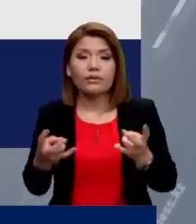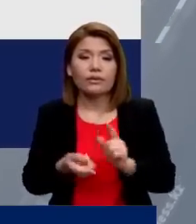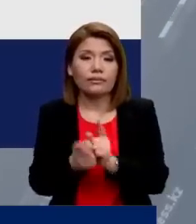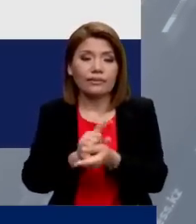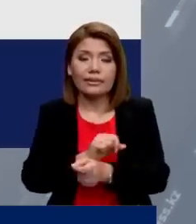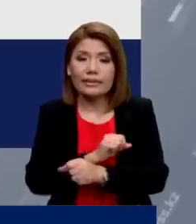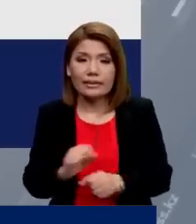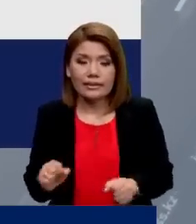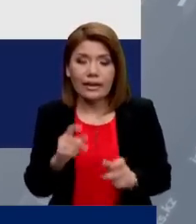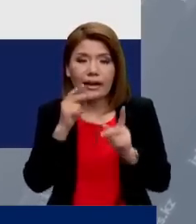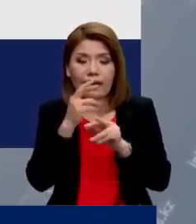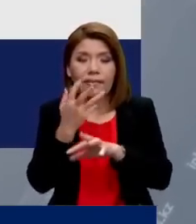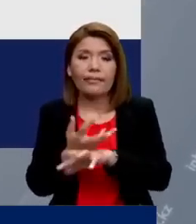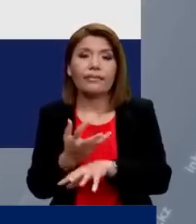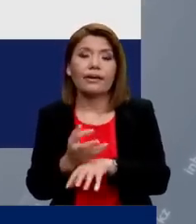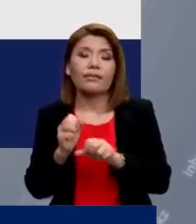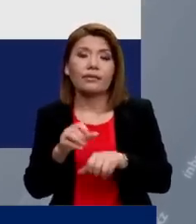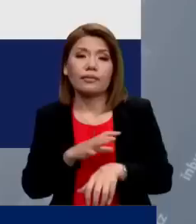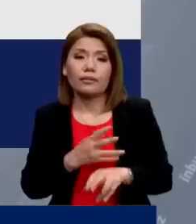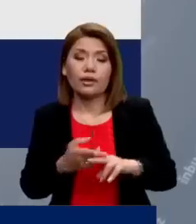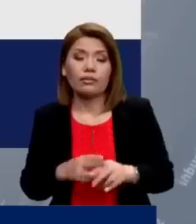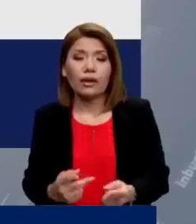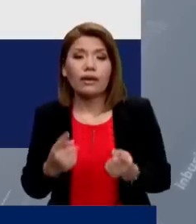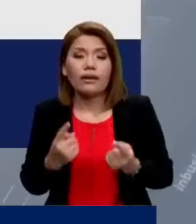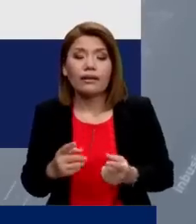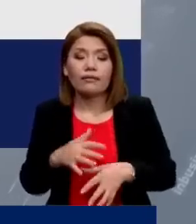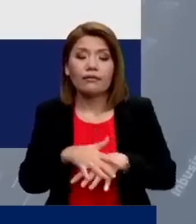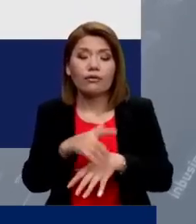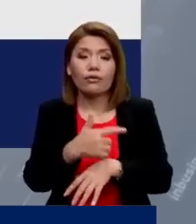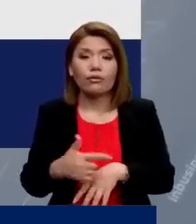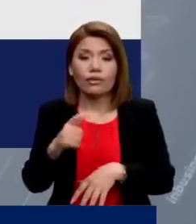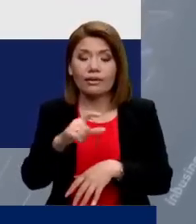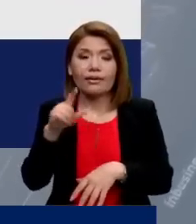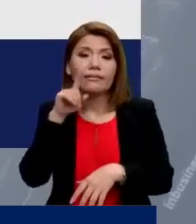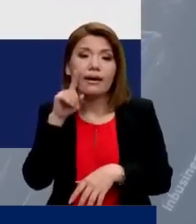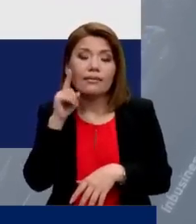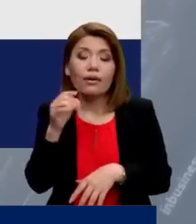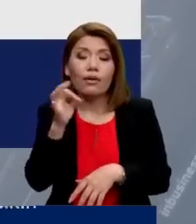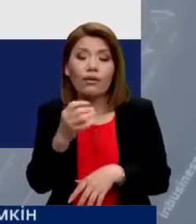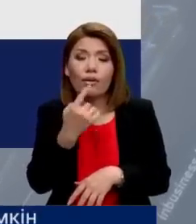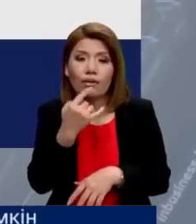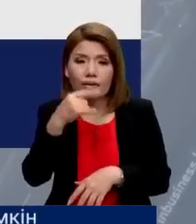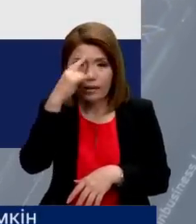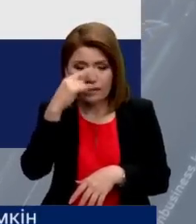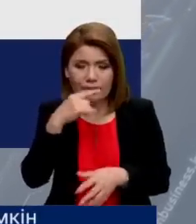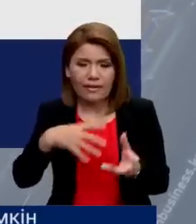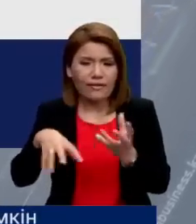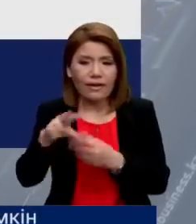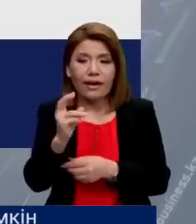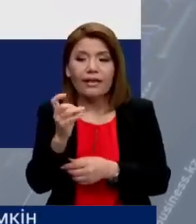болмайды. Әйтпесе бұл үлкен қателікке апарып соғады. Ең бастысы азаматтар, әсіресе жастарымыз қазақ тіліндегі барлық сөздердің